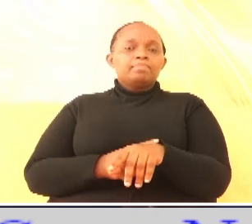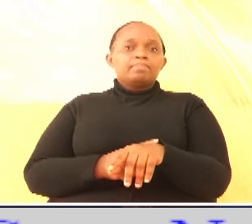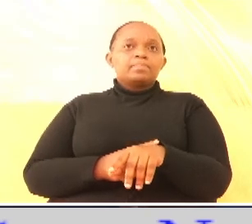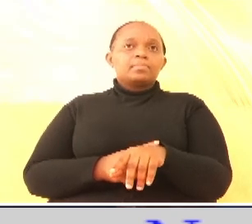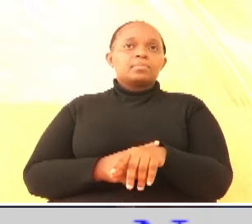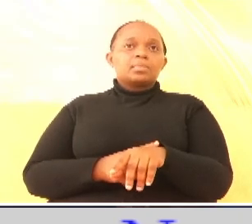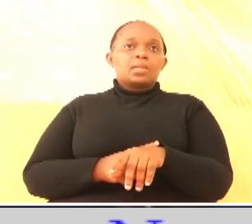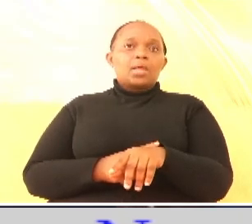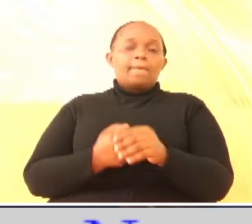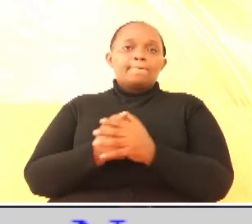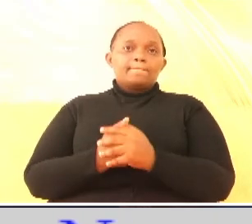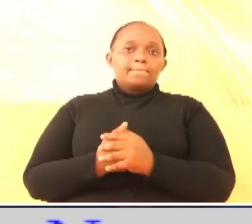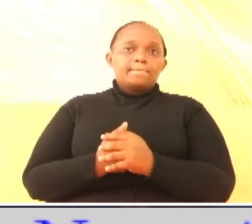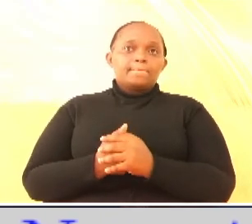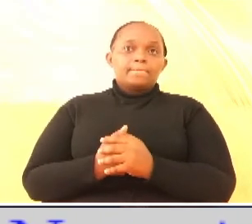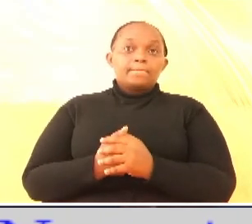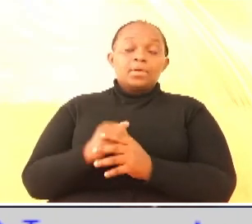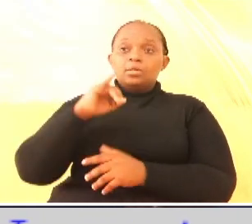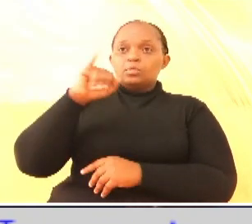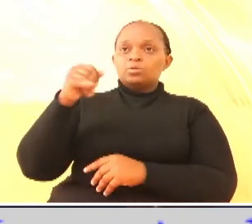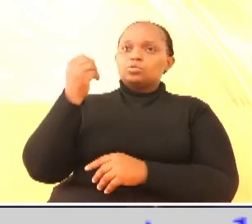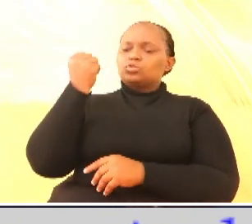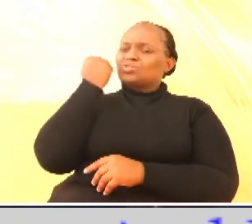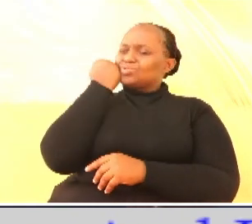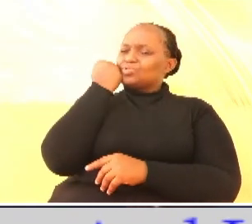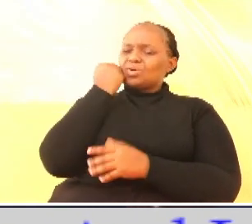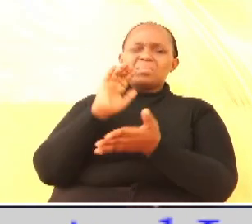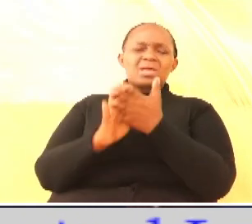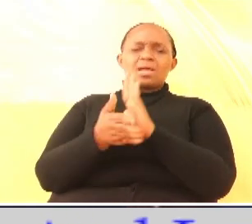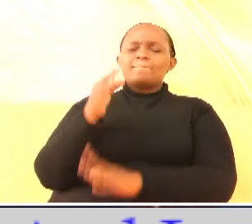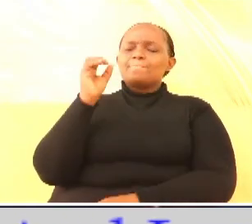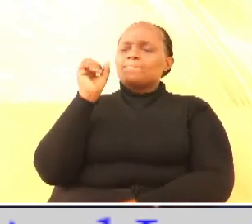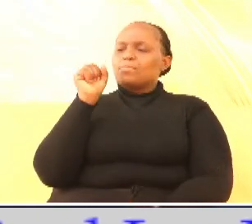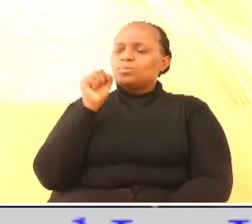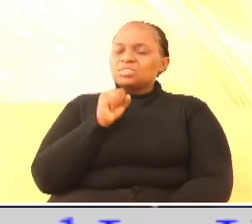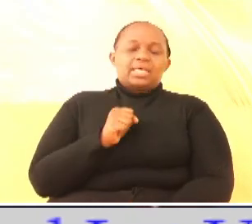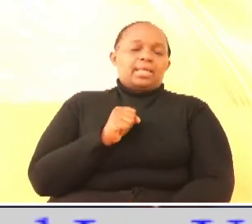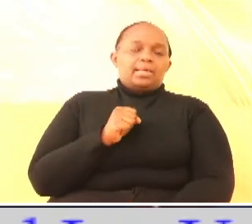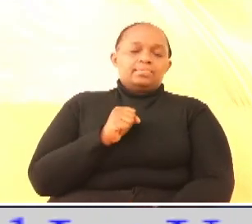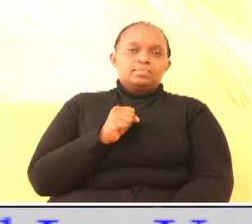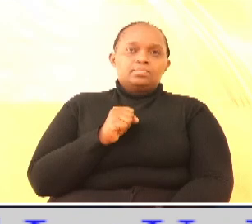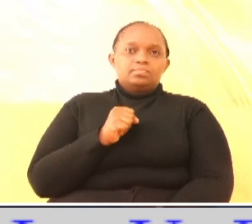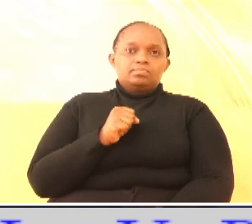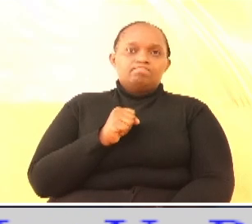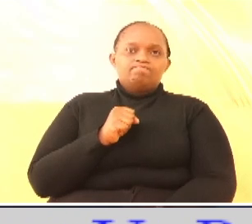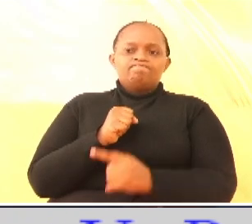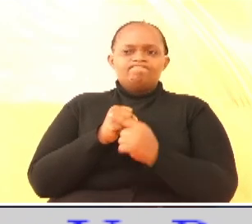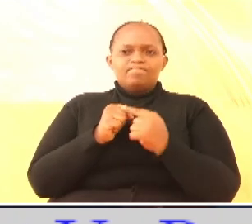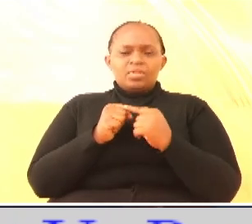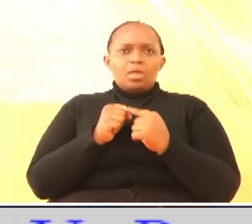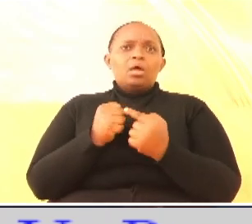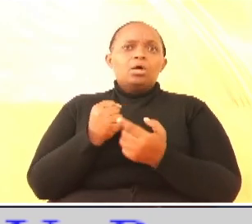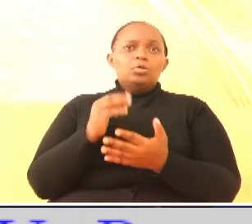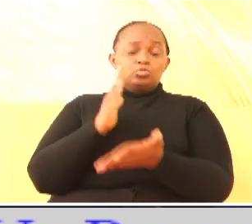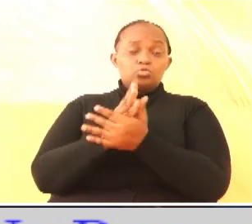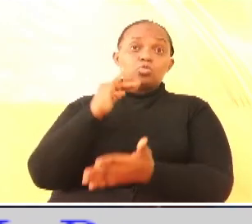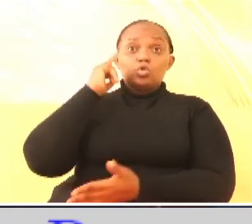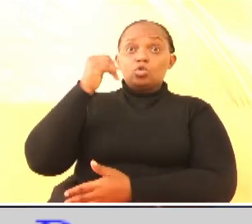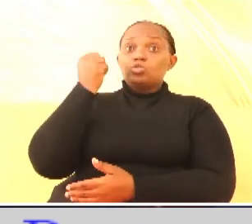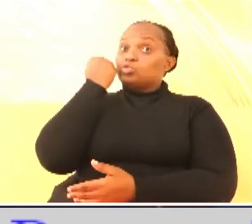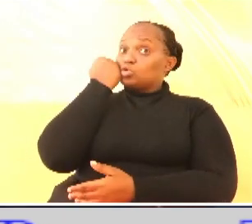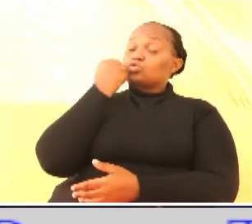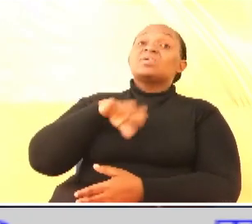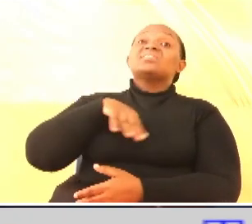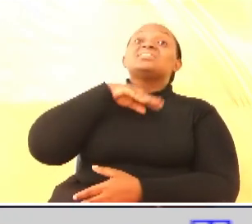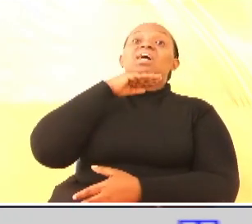nini? Na mwisho. Alikuwa mzee sana. Na hata alikufa hapo in chapter 24 hapo mwisho, hata alikufa akiwa